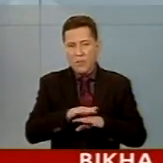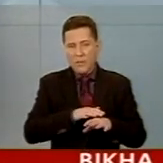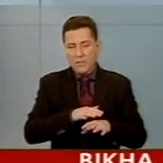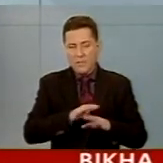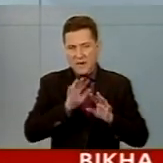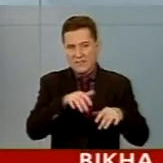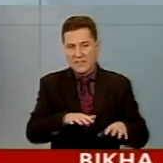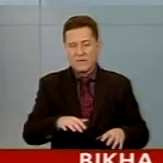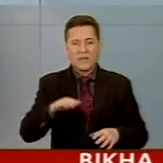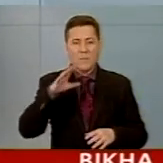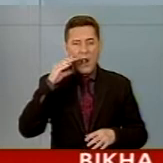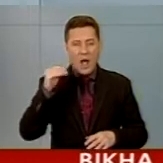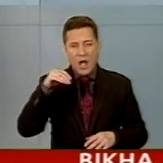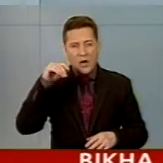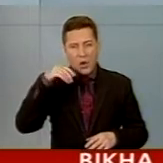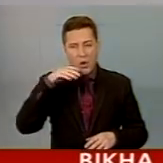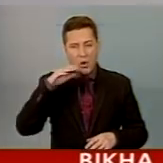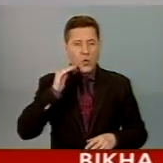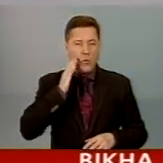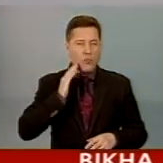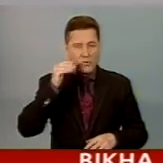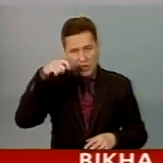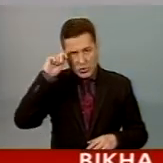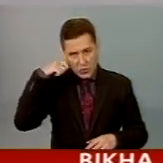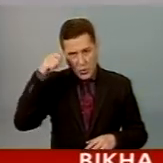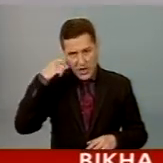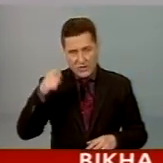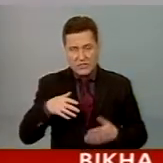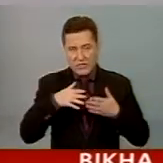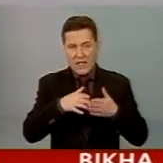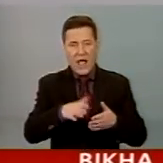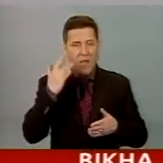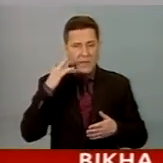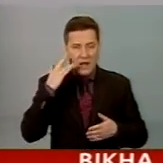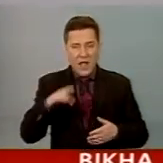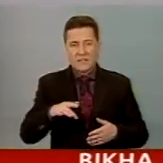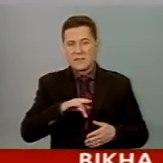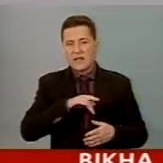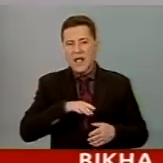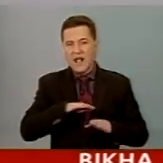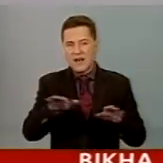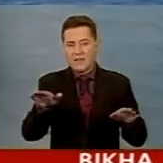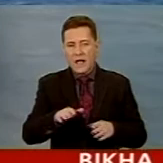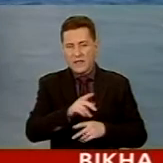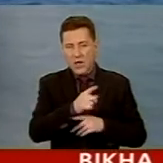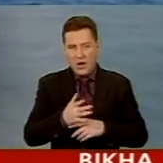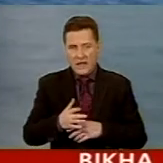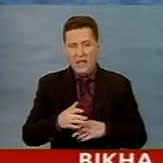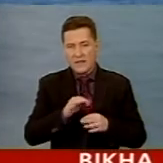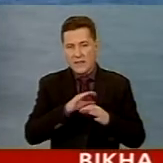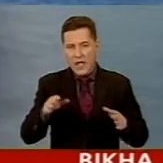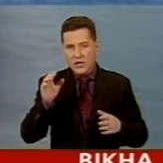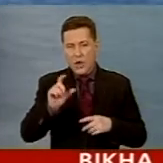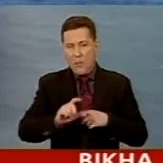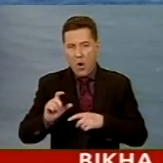Болгарії, Румунії та Туреччини. За флагмана американський крейсер «Віксбург» здатний нести крилаті ракети з ядерними боєголовками. У складі